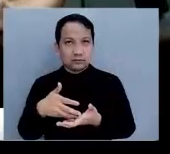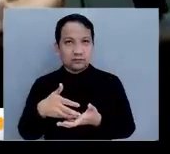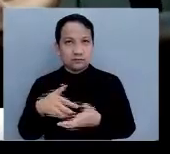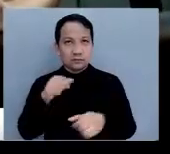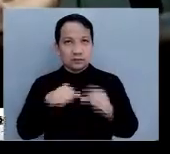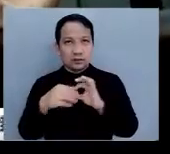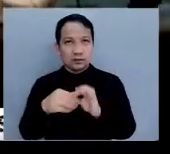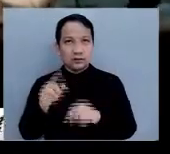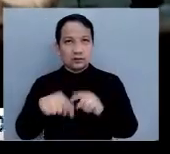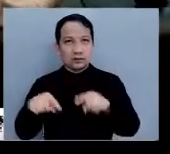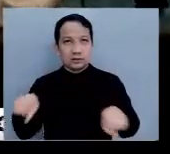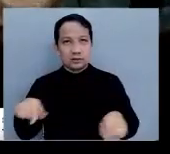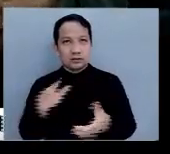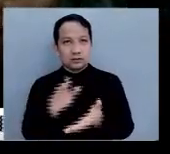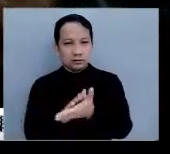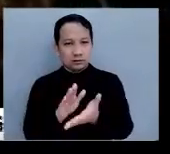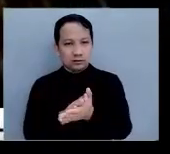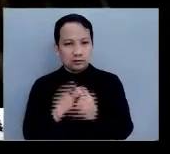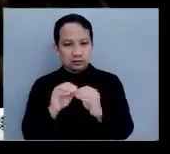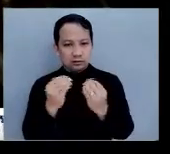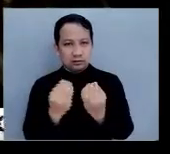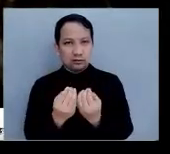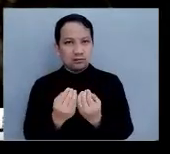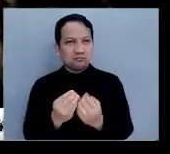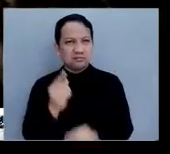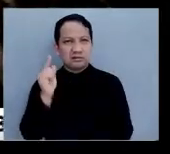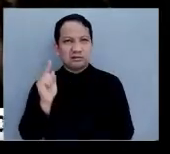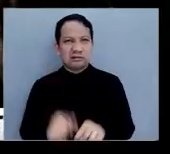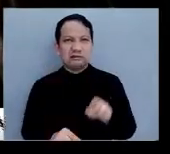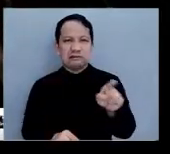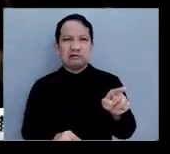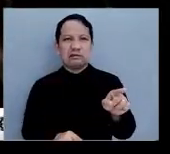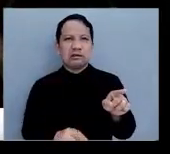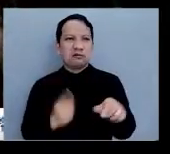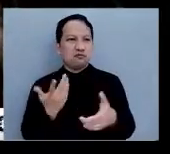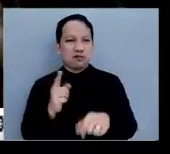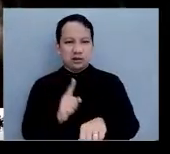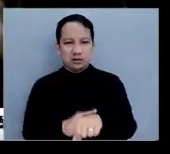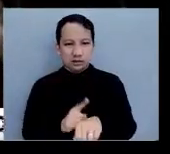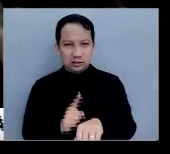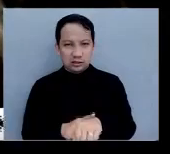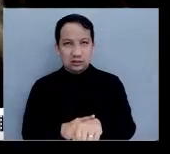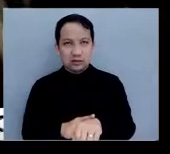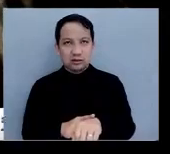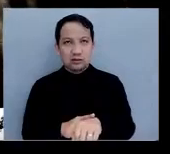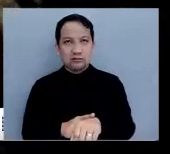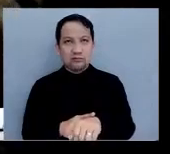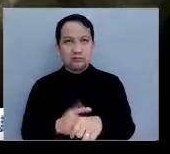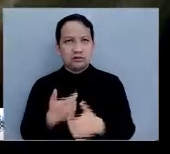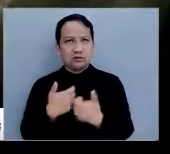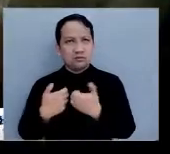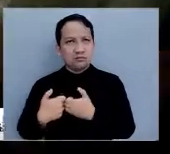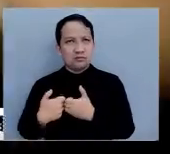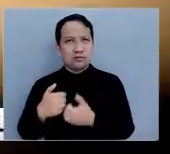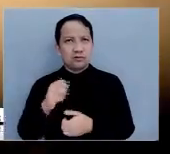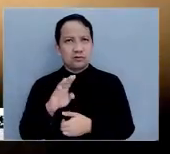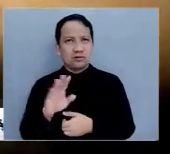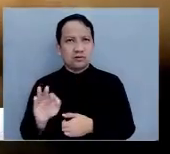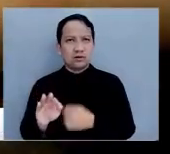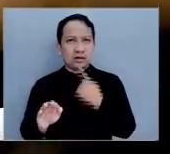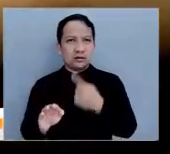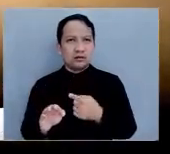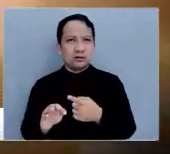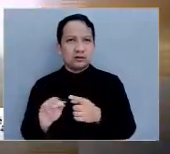rin siya sa iba't ibang school organizations, kaya't hindi talaga nagkaroon ng time na lumove life. Na-overwhelmed na rin ako